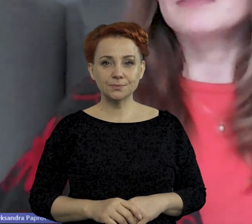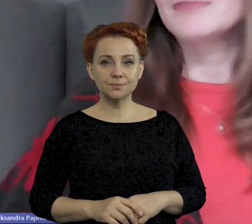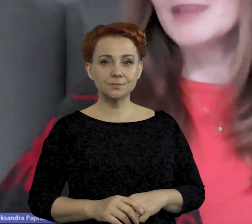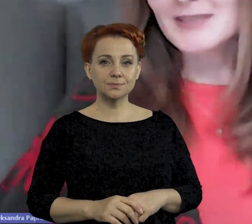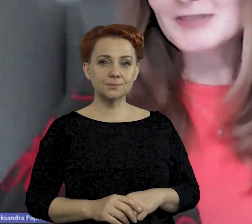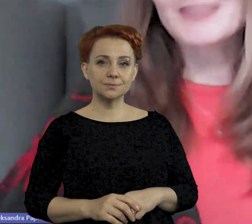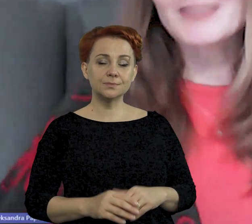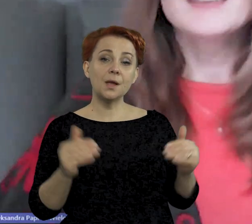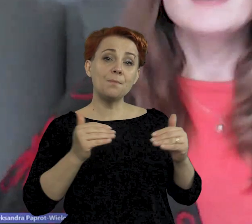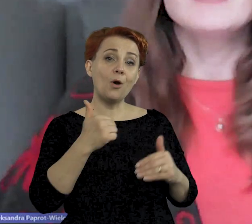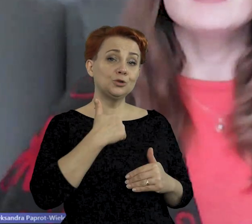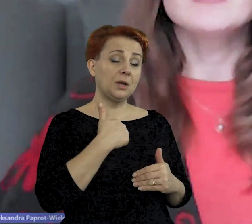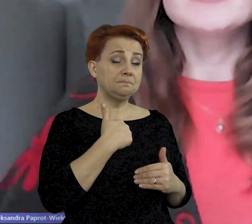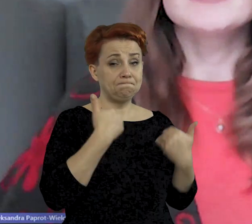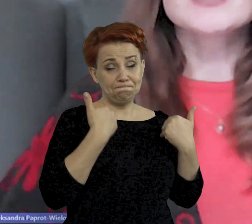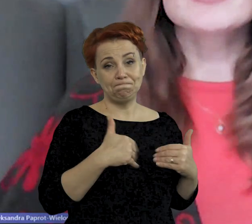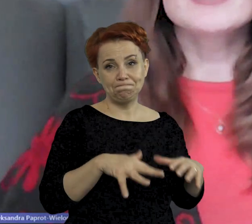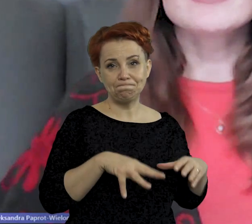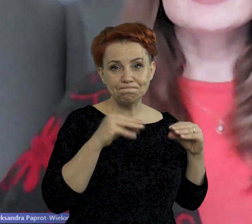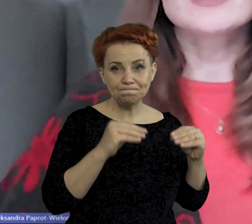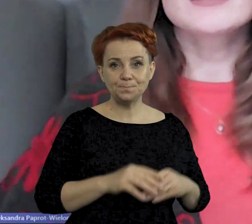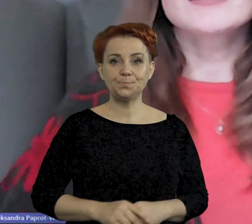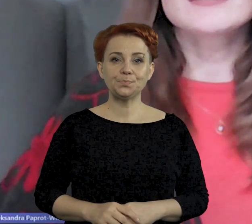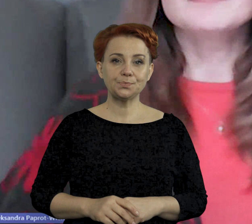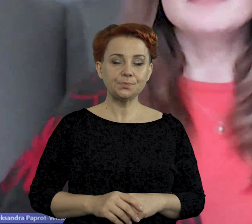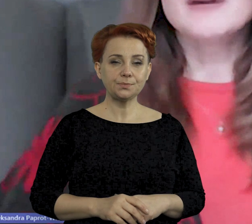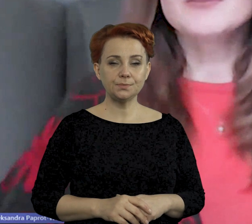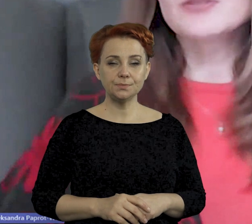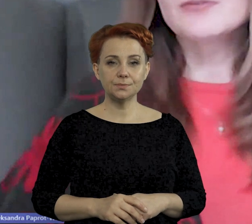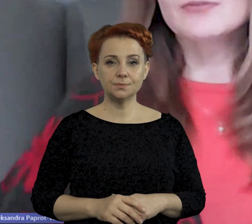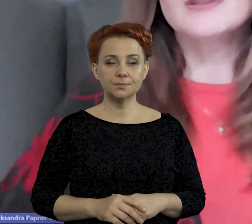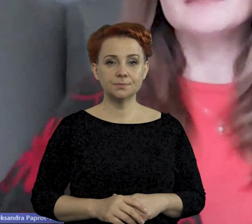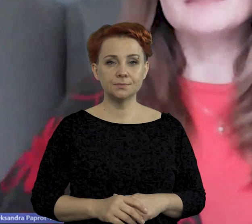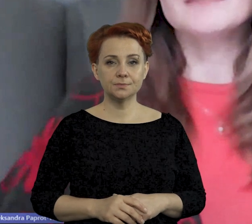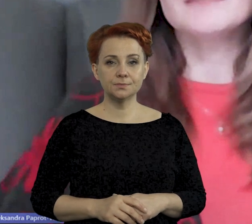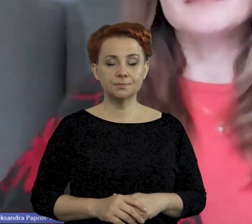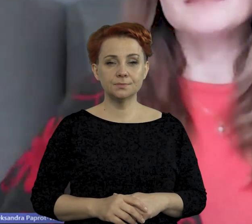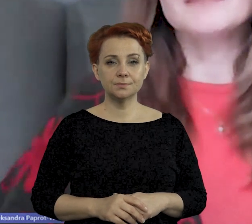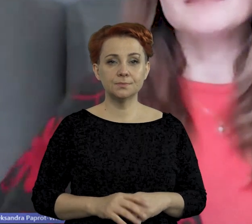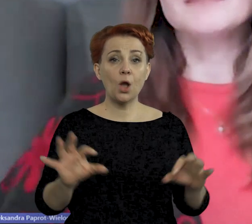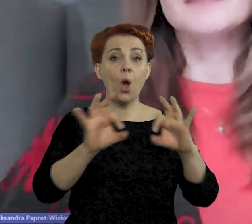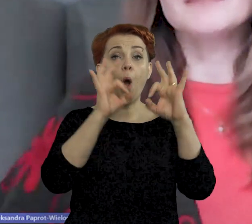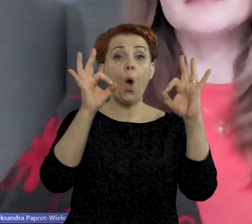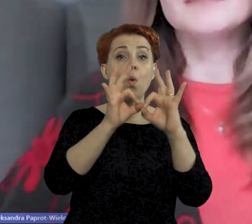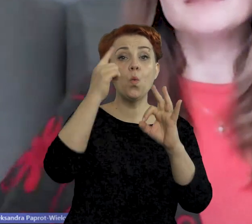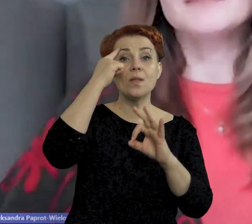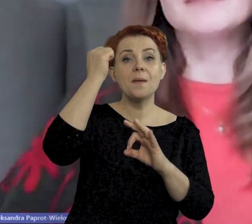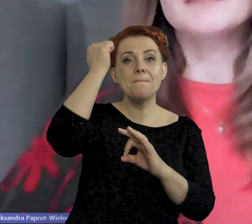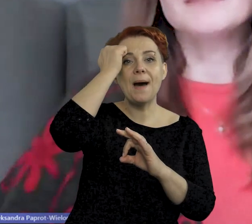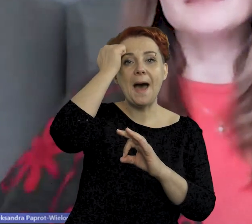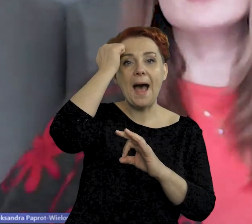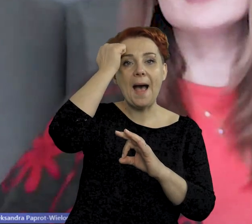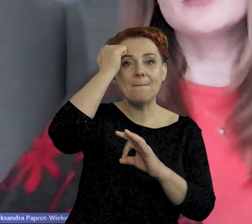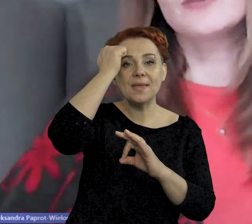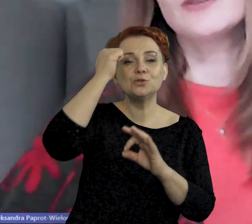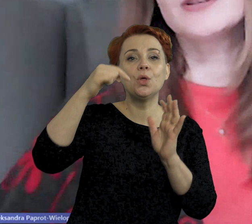Może ja zacznę. Zacznę od tego, że pamięć, czy w ogóle pamiętanie, jest dla mnie świadectwem tego,